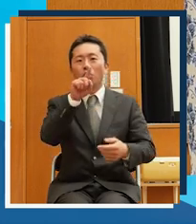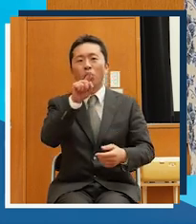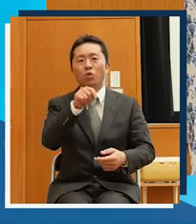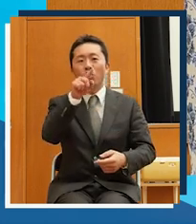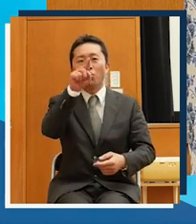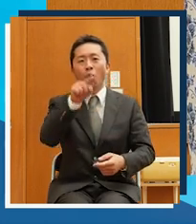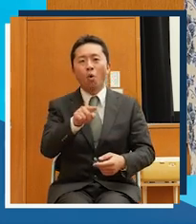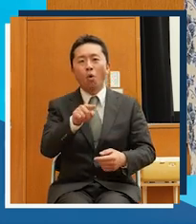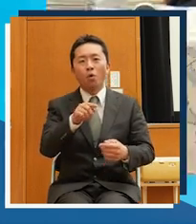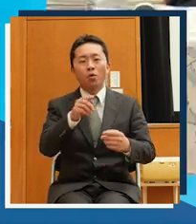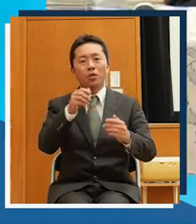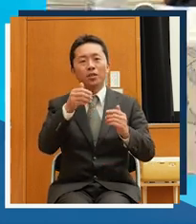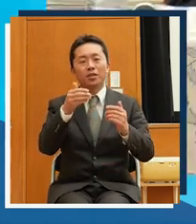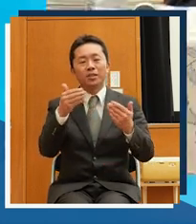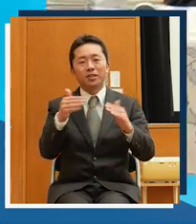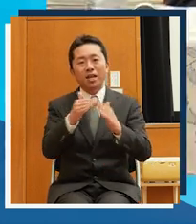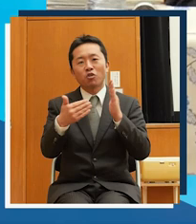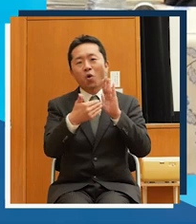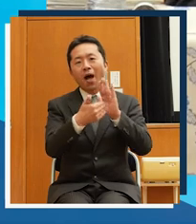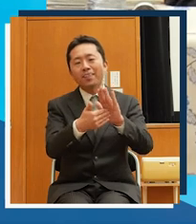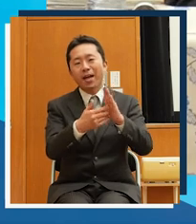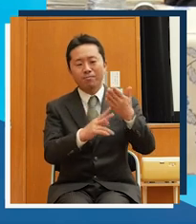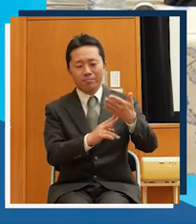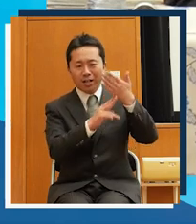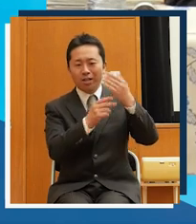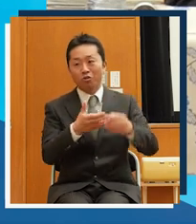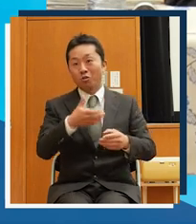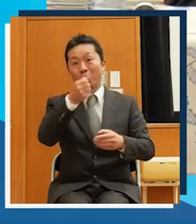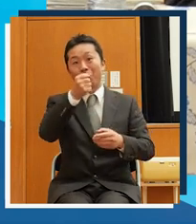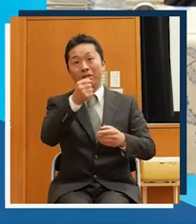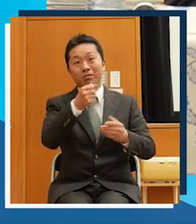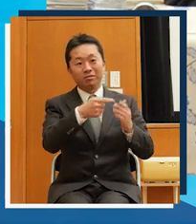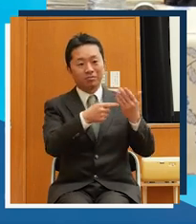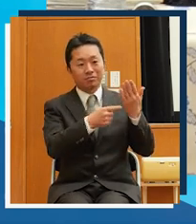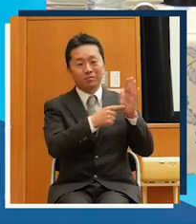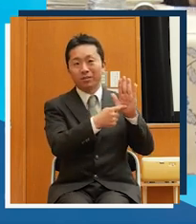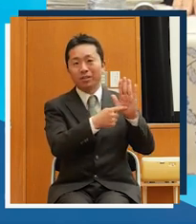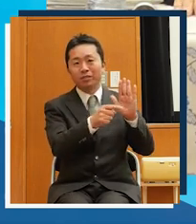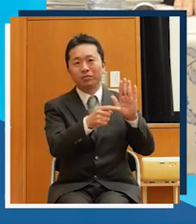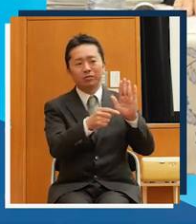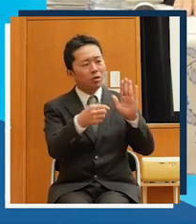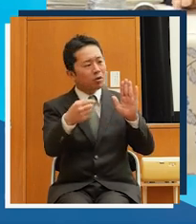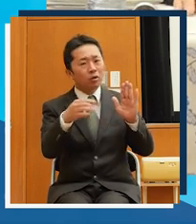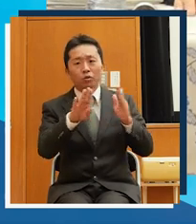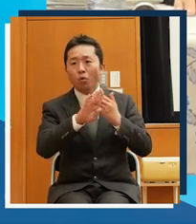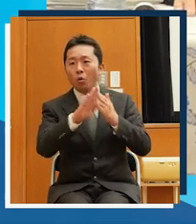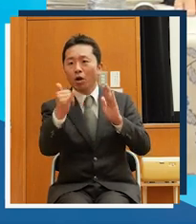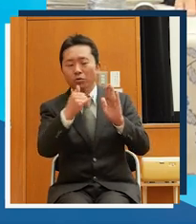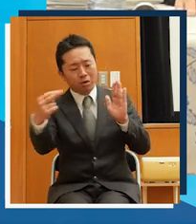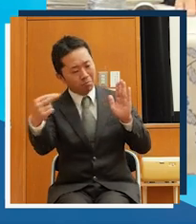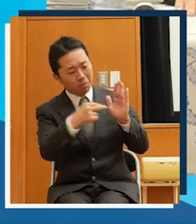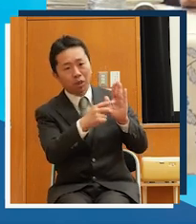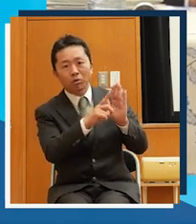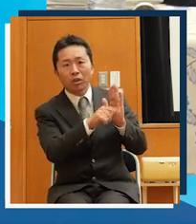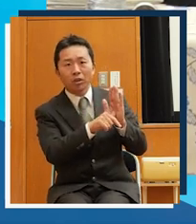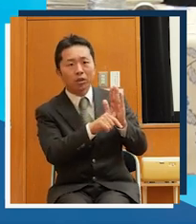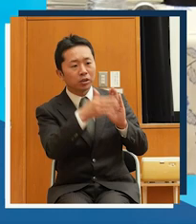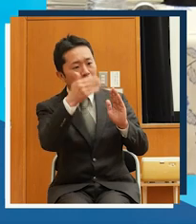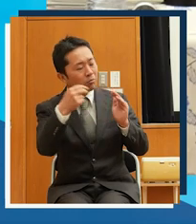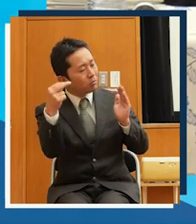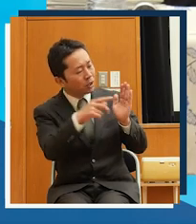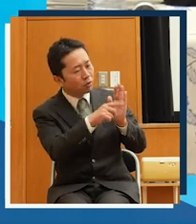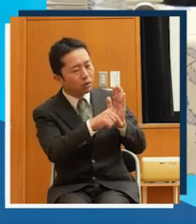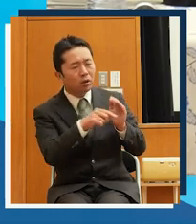小さいことでもやることでなんか戦争なんで反対してるんだろうこの子はみたいななんでノは抜からっていうのを掲げてるんだろうっ